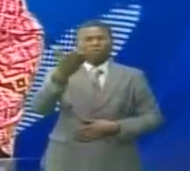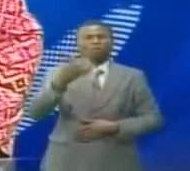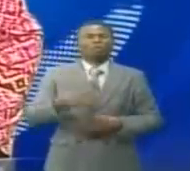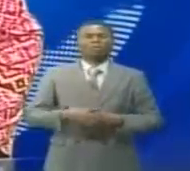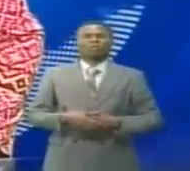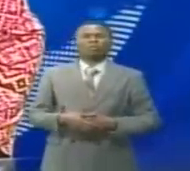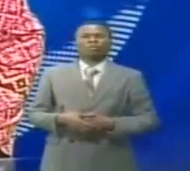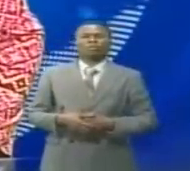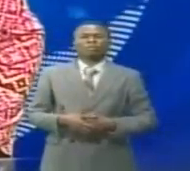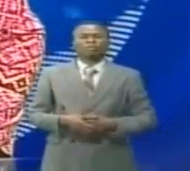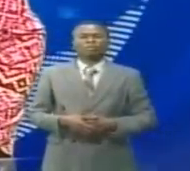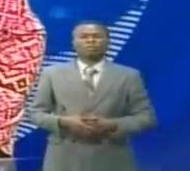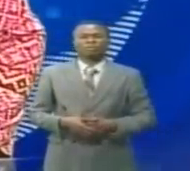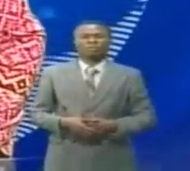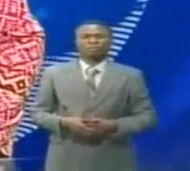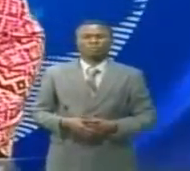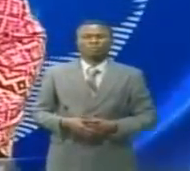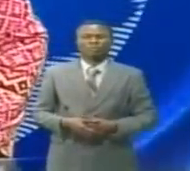Yangumba.